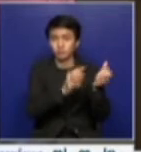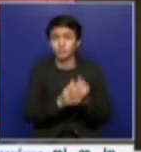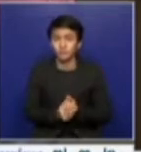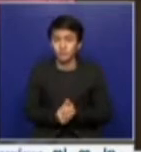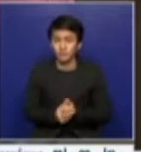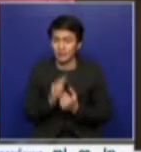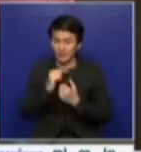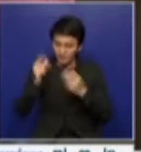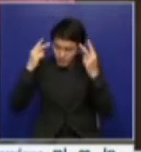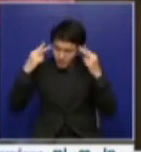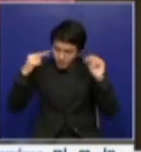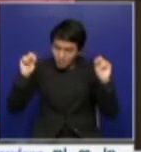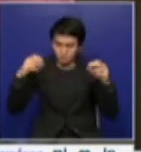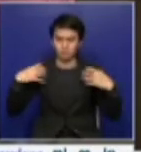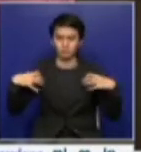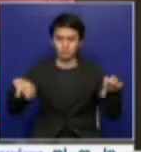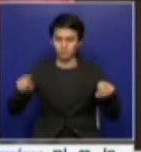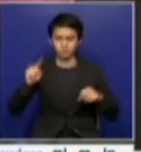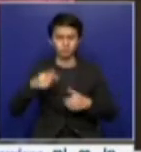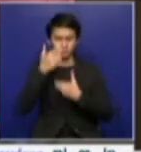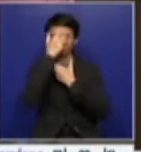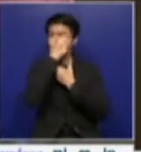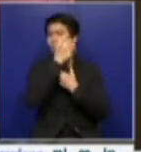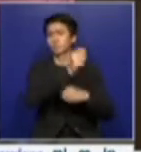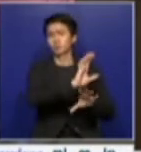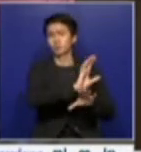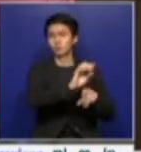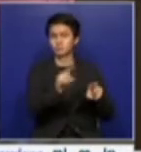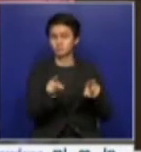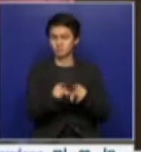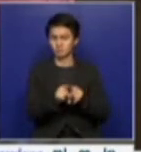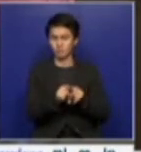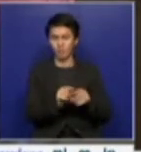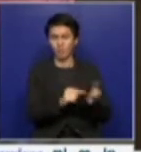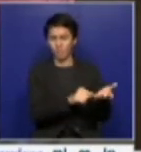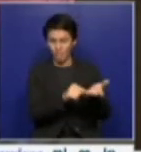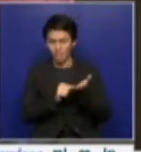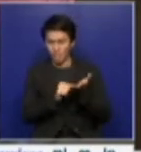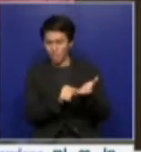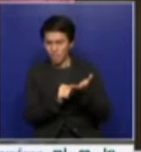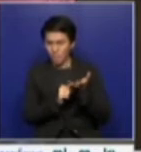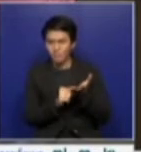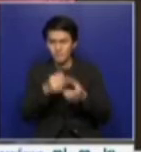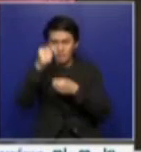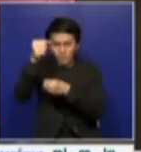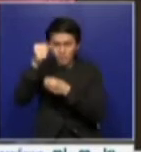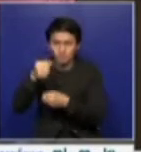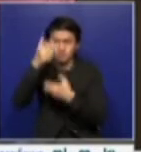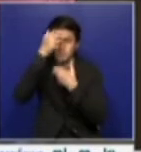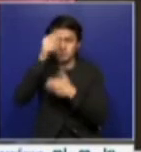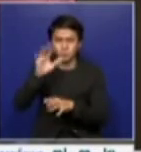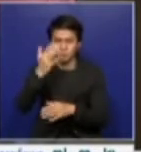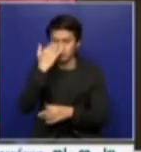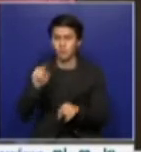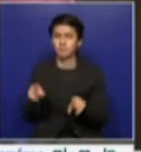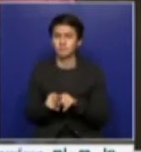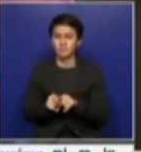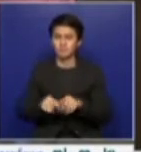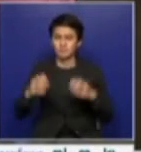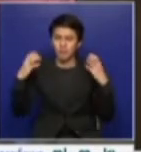และรัฐบาลเองกลับไม่สนใจในข้อเรียกร้องดังกล่าวก็เพราะว่ารัฐบาลนั้นคาดการณ์ผิด